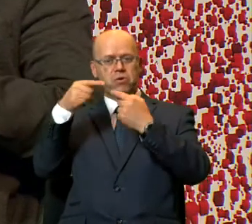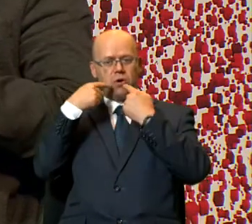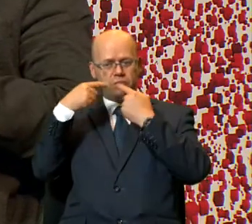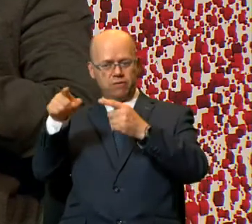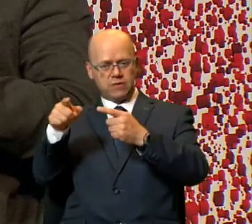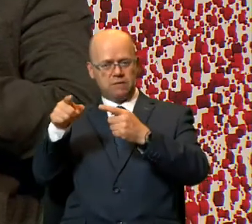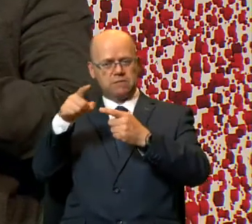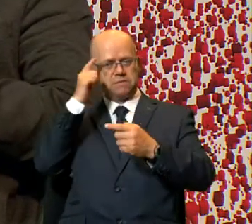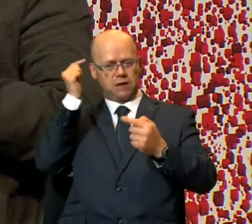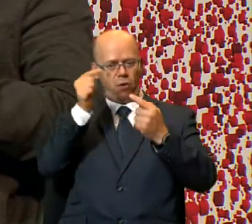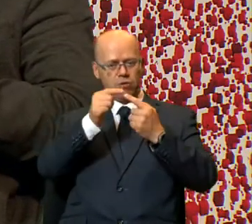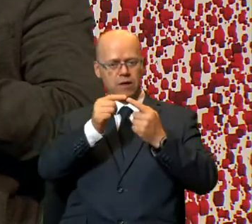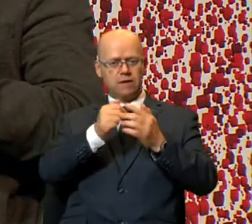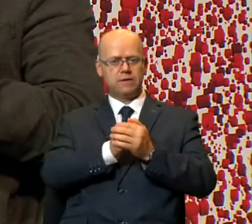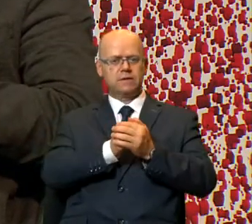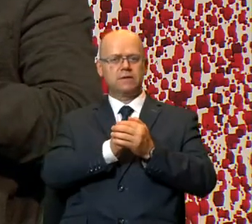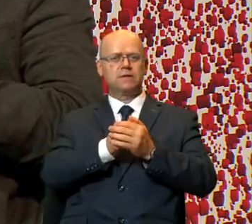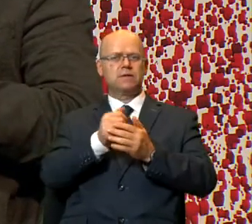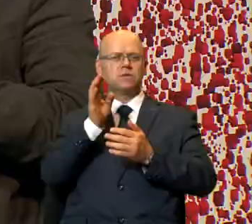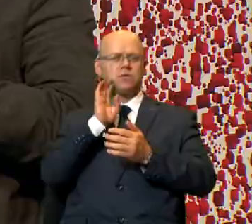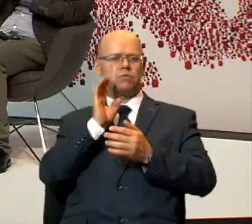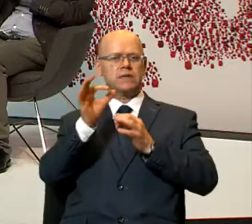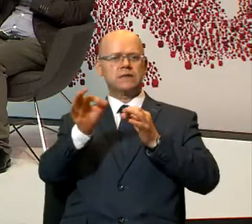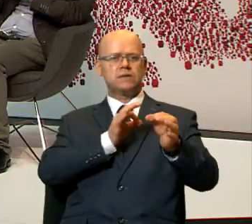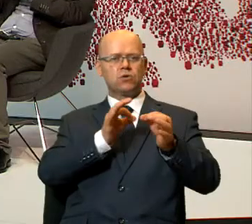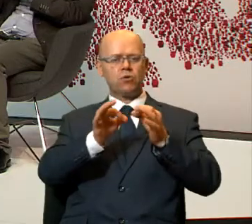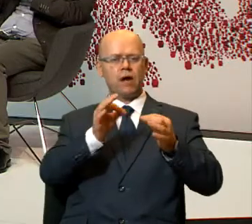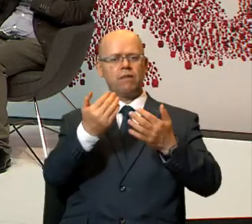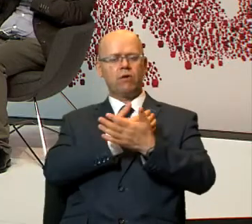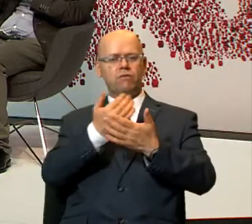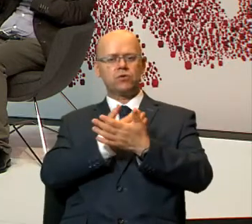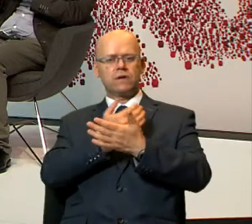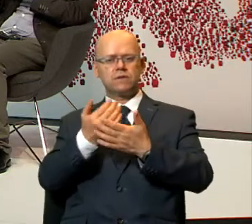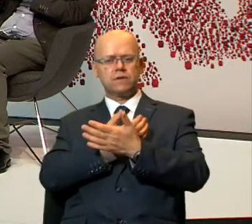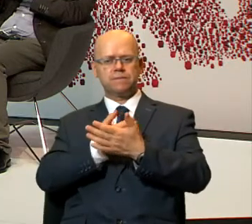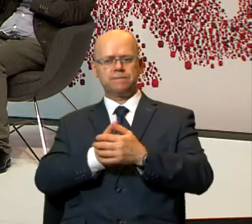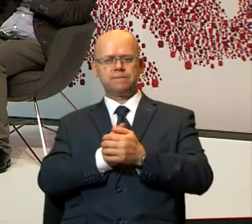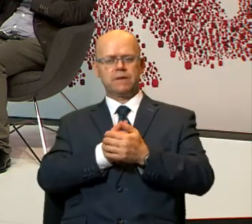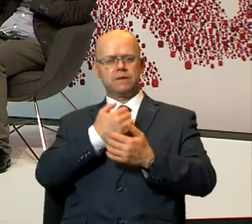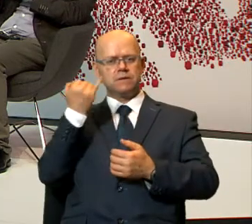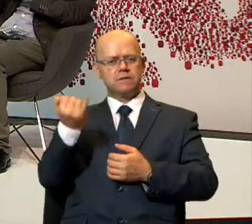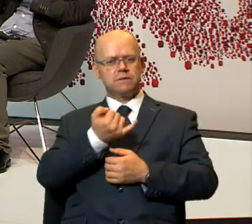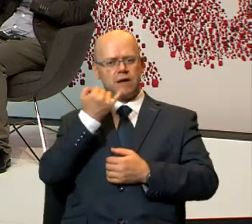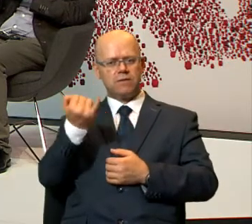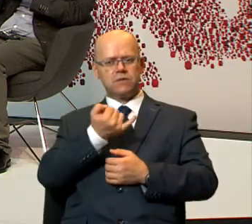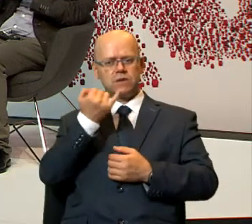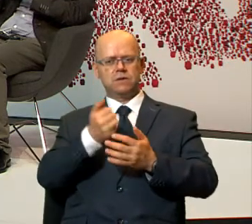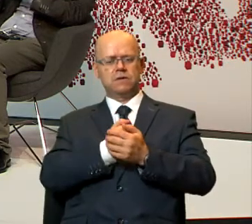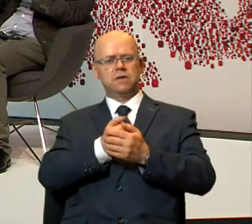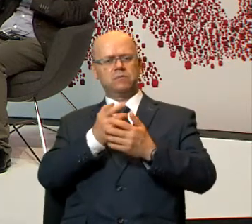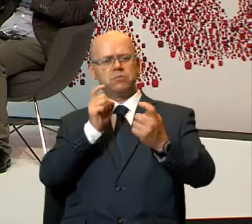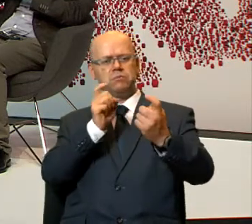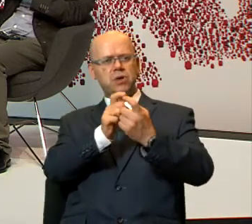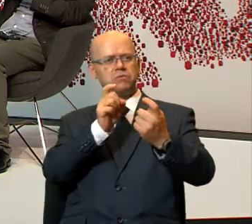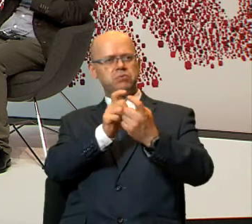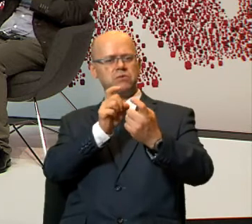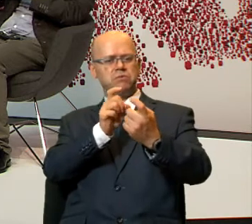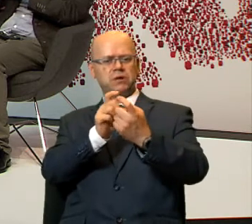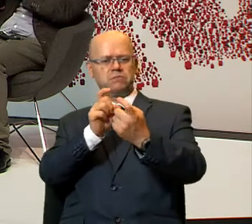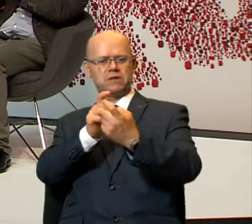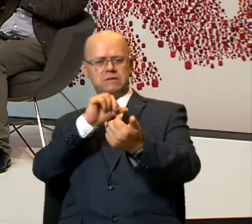logika. Jeżeli chodzi o historię nowoczesności, można powiedzieć, że zawsze był pewien opór wobec zmian.